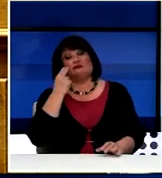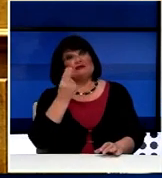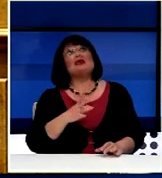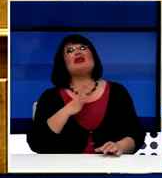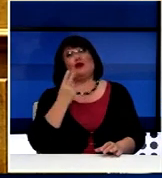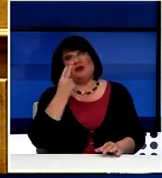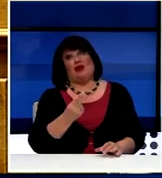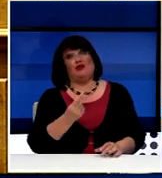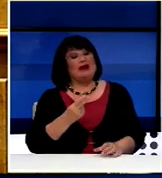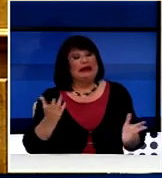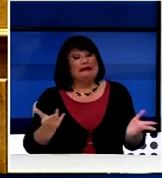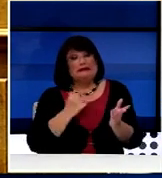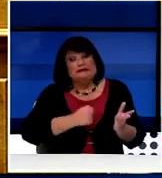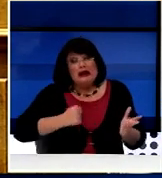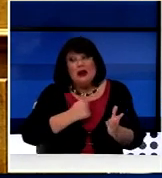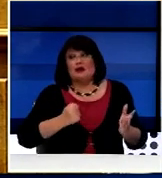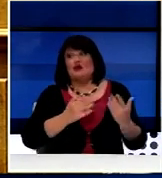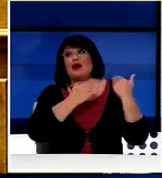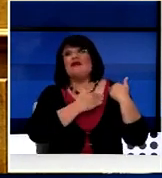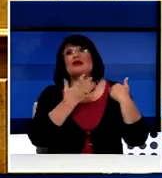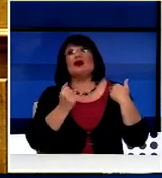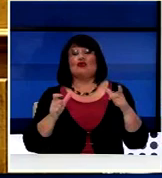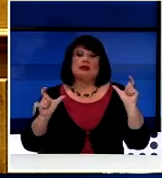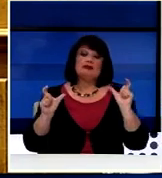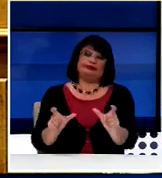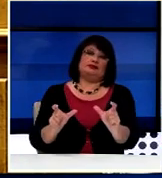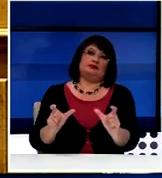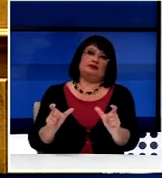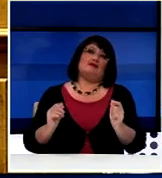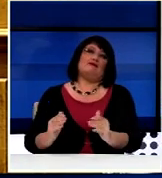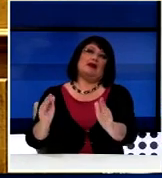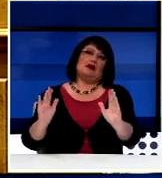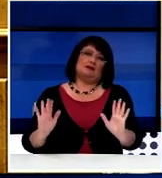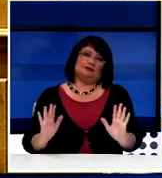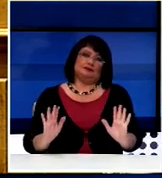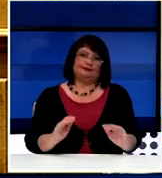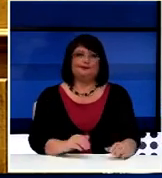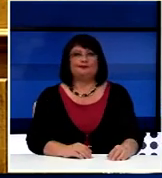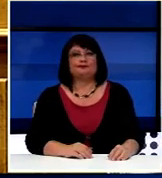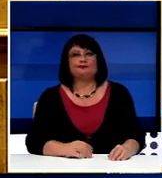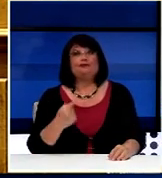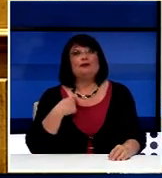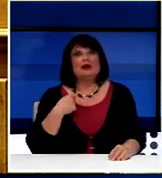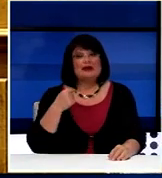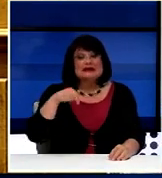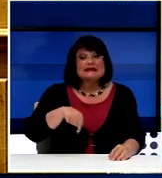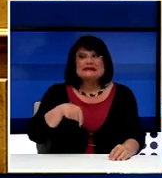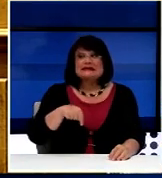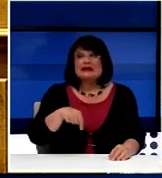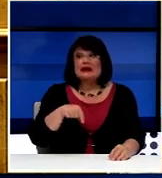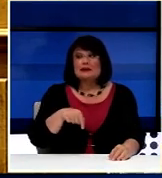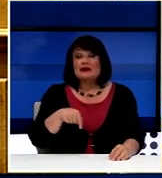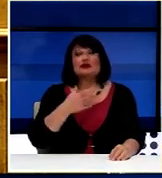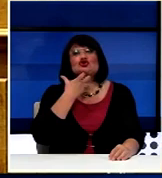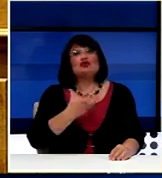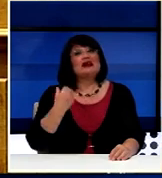διαβεβαιώνω γι' αυτό, και έχουμε ευθύνη να τις αποτρέψουμε. Εμείς όμως σήμερα, κυρίες και κύριοι συνάδελφοι, παρά τις